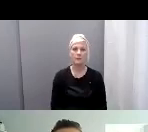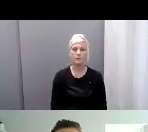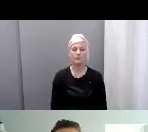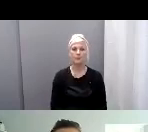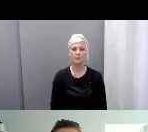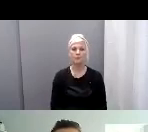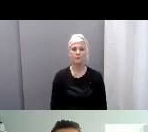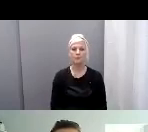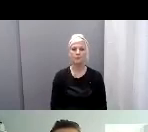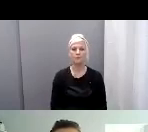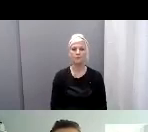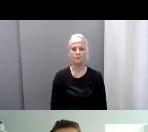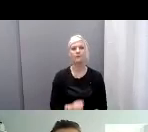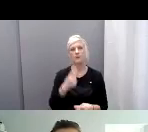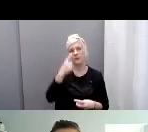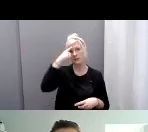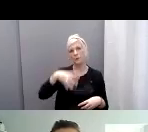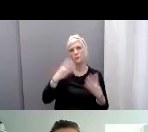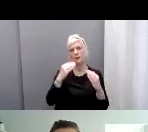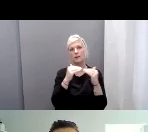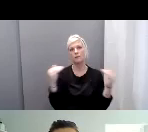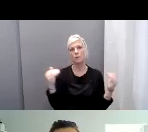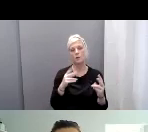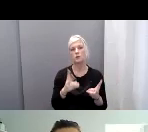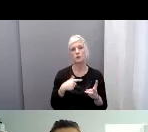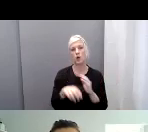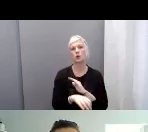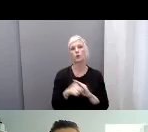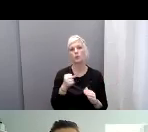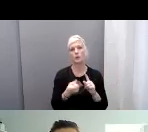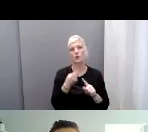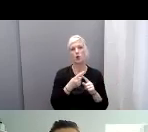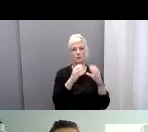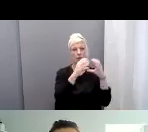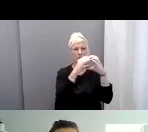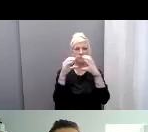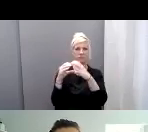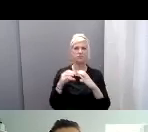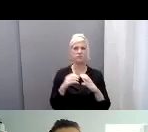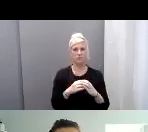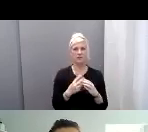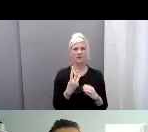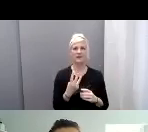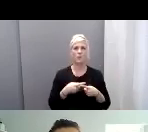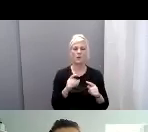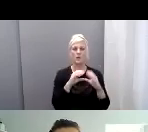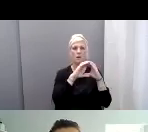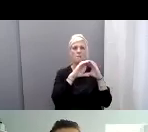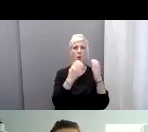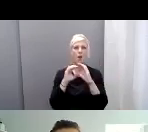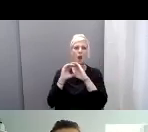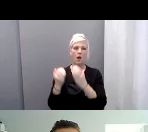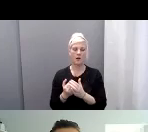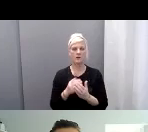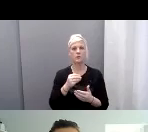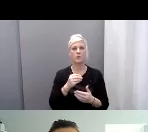Och det är ju den där kulturella nivån som jag pratade om i början och hur det spelar in. Här har vi Rebecca